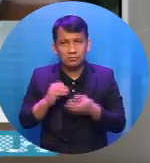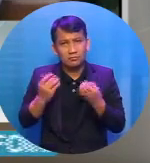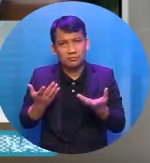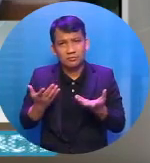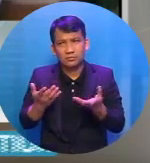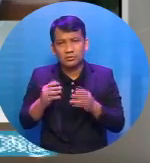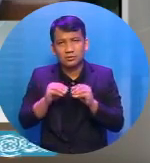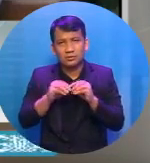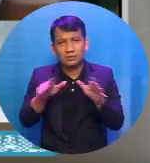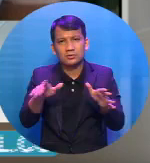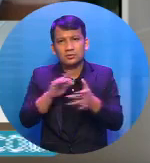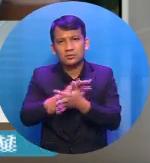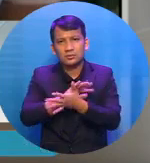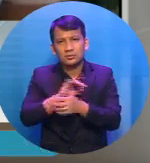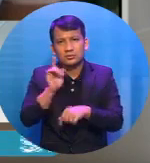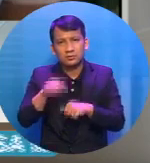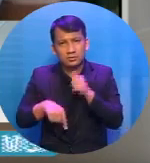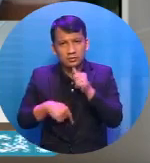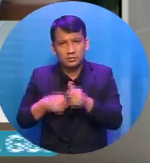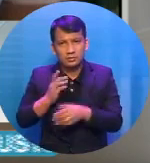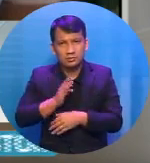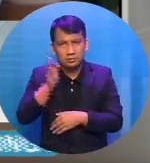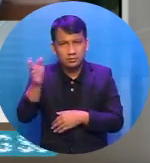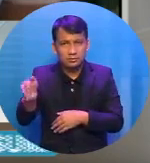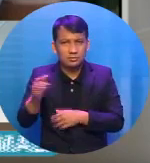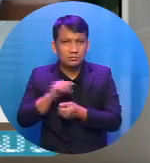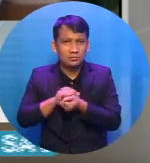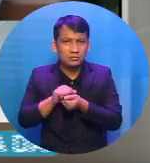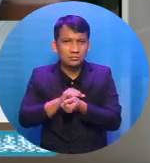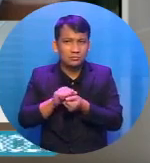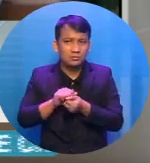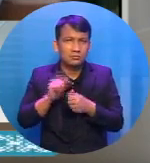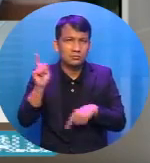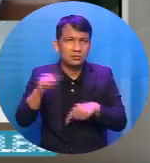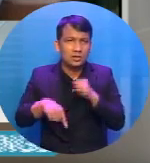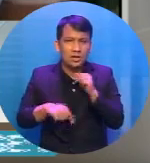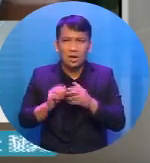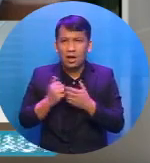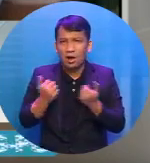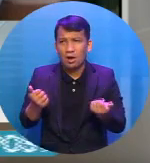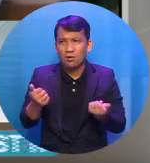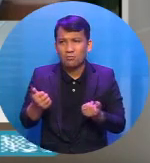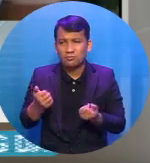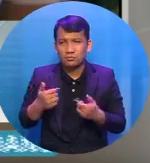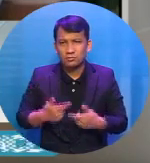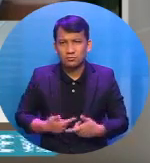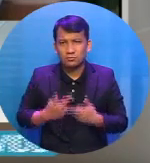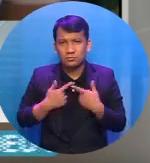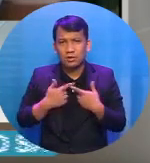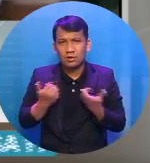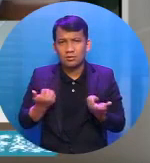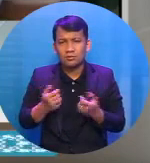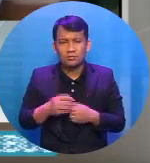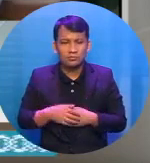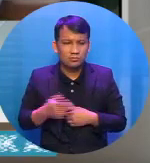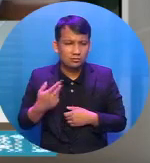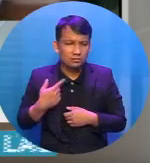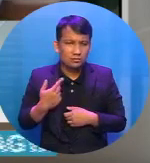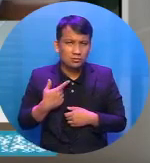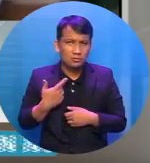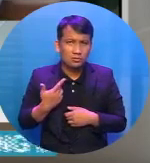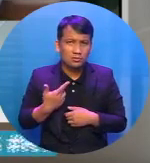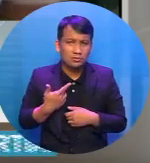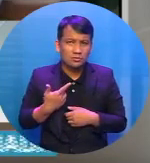sa pandemic po, di pa muna ako pinapapunta ng mga suki ko eh. O, paano kayo nabubuhay? Mayroon po ako